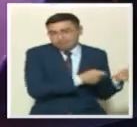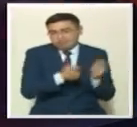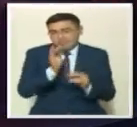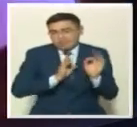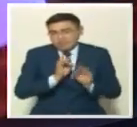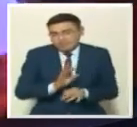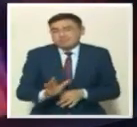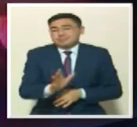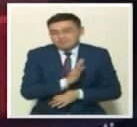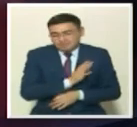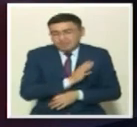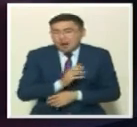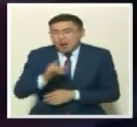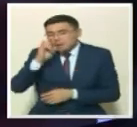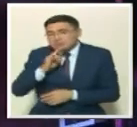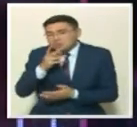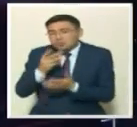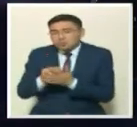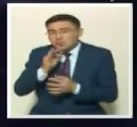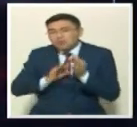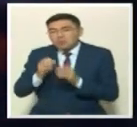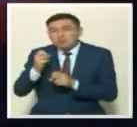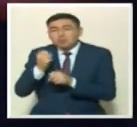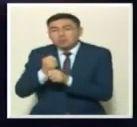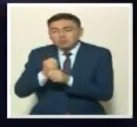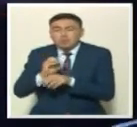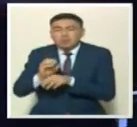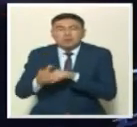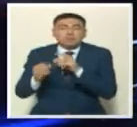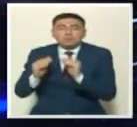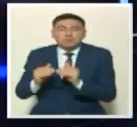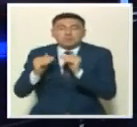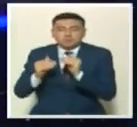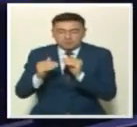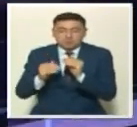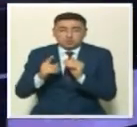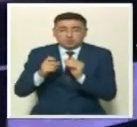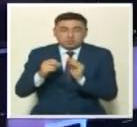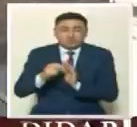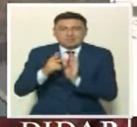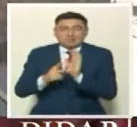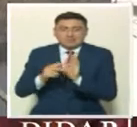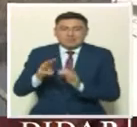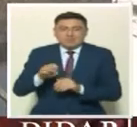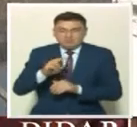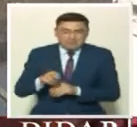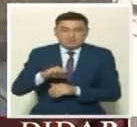года. Производство лекарств в стране в стоимостном выражении составило 112 миллиардов тенге, на